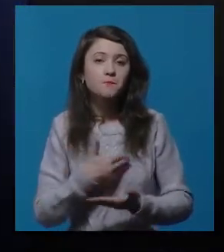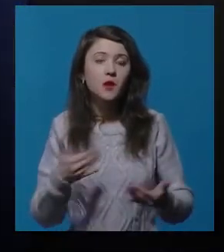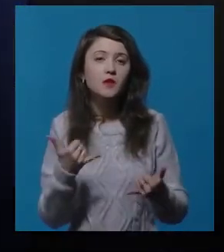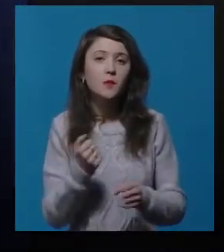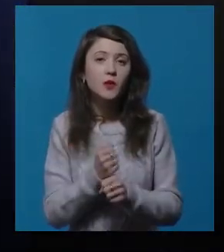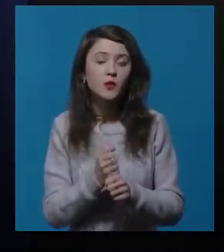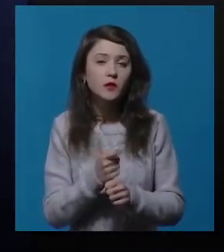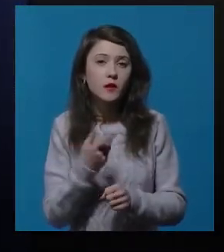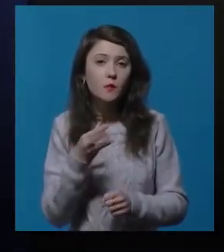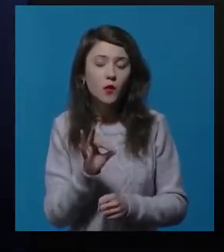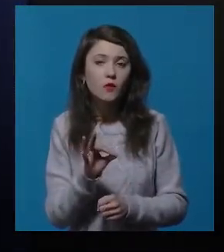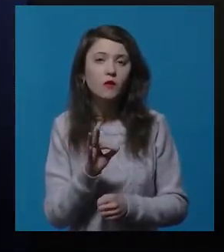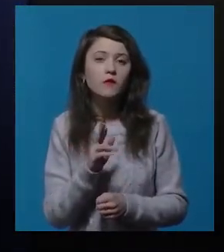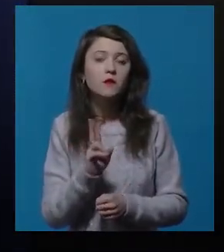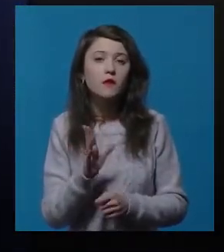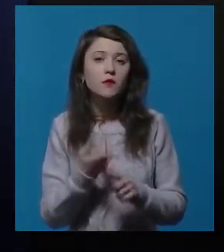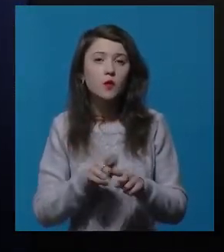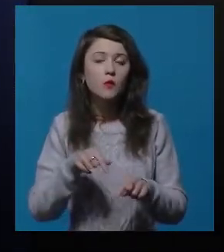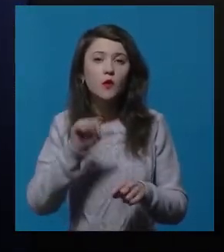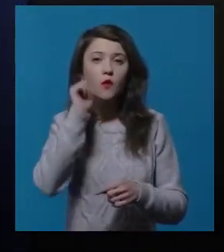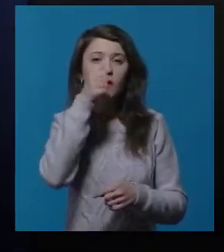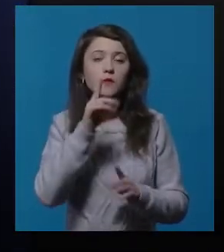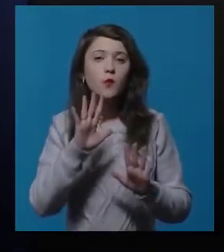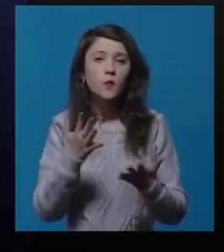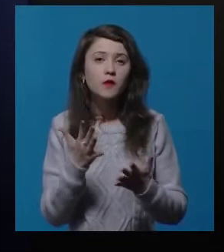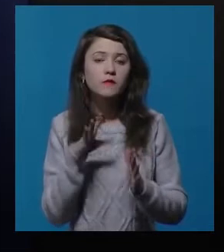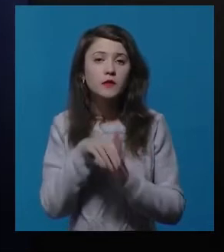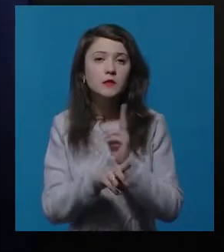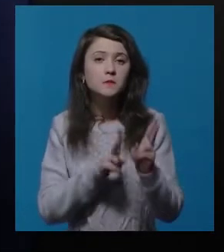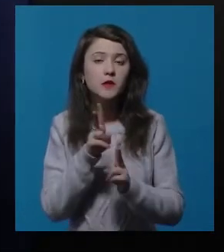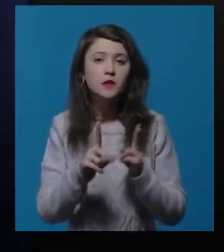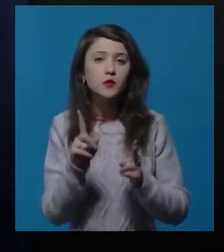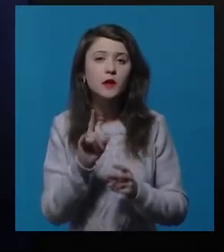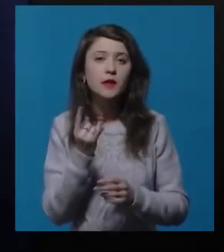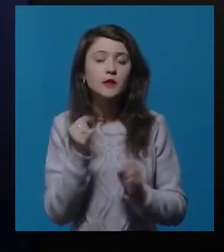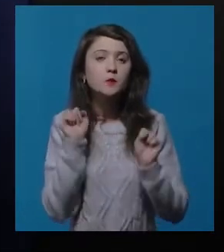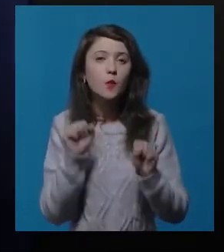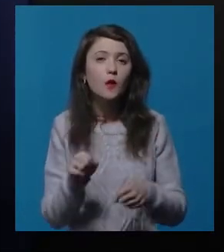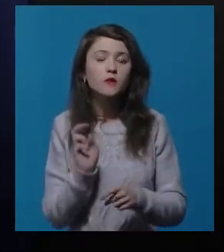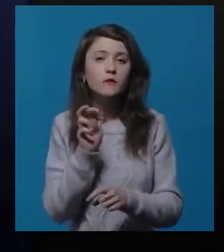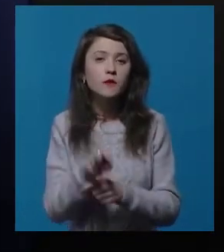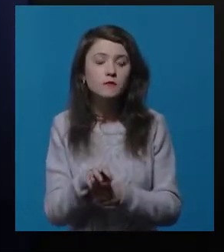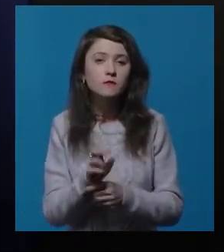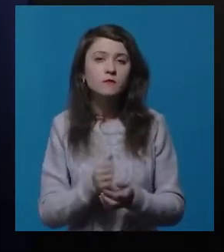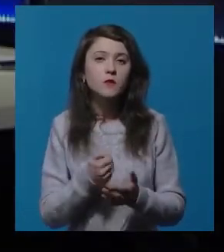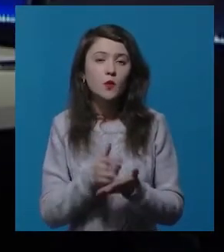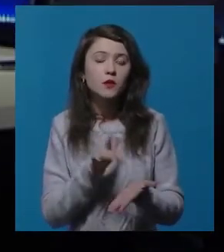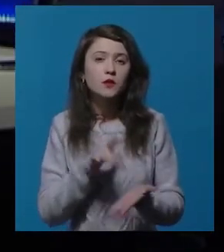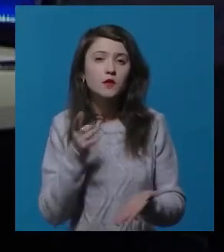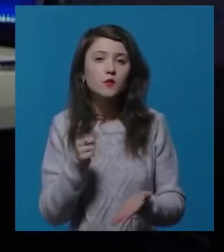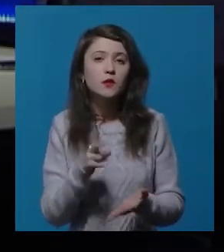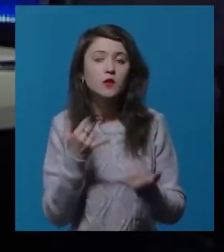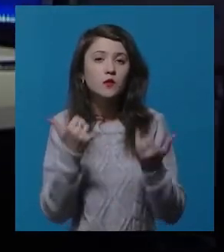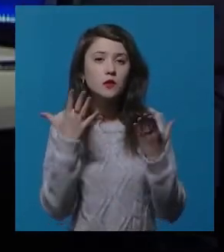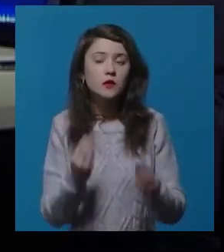визначили для себе, як у цьому році одним із моментів внесення змін до законодавства, щоб дитина могла звернутися безпосередньо до центру, тому що на сьогоднішній